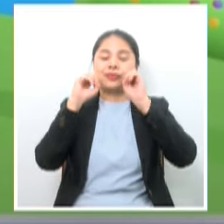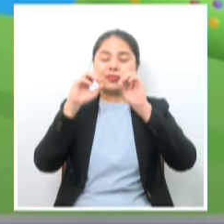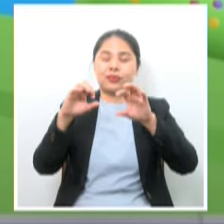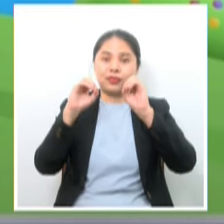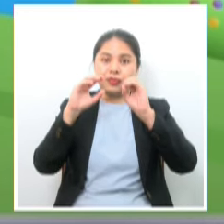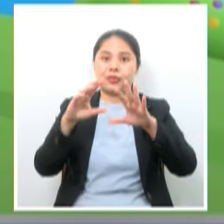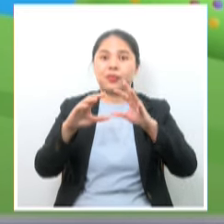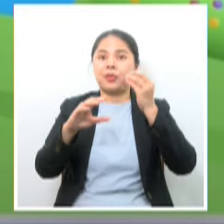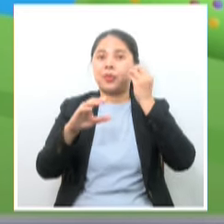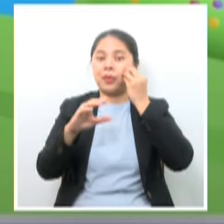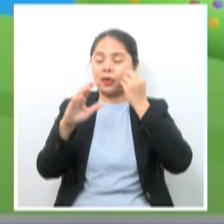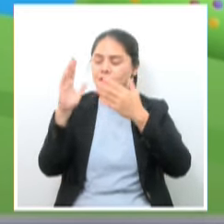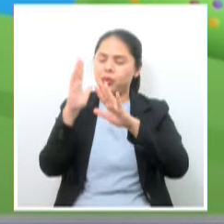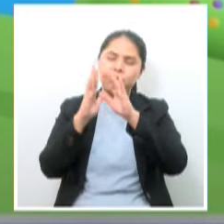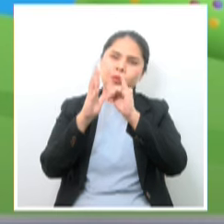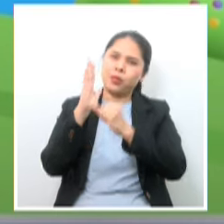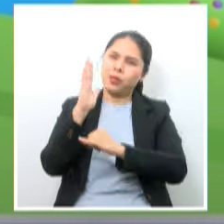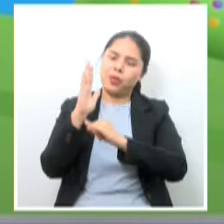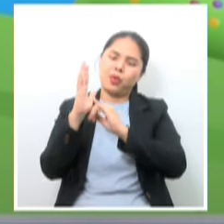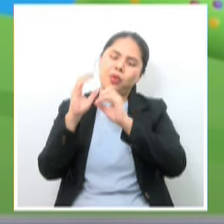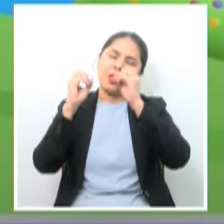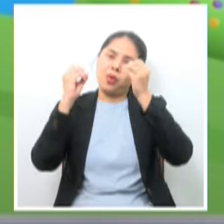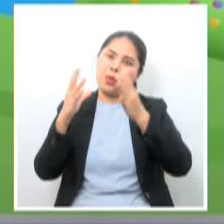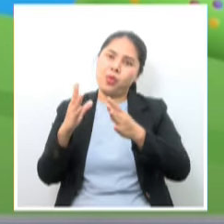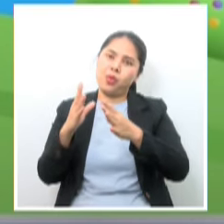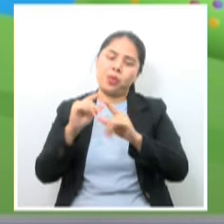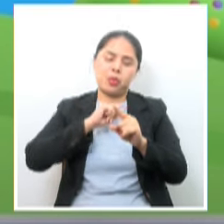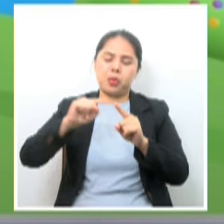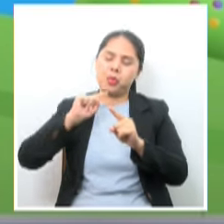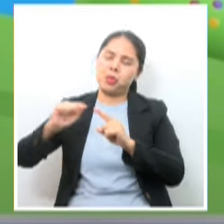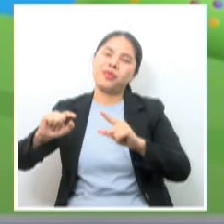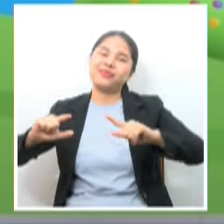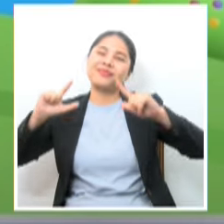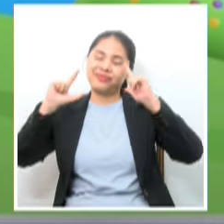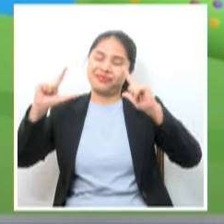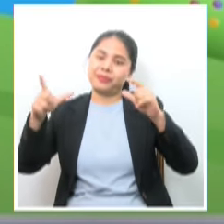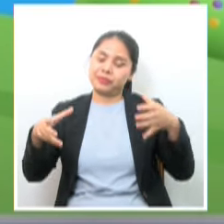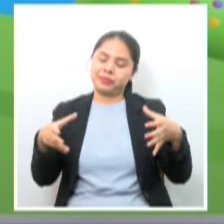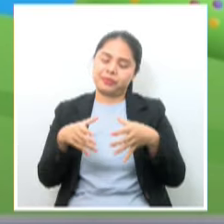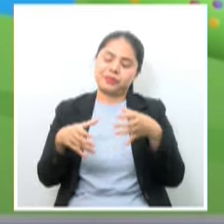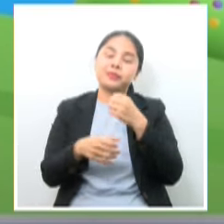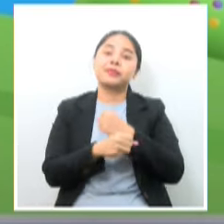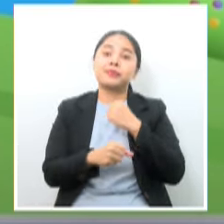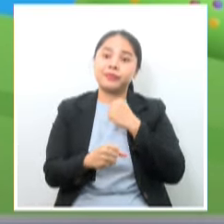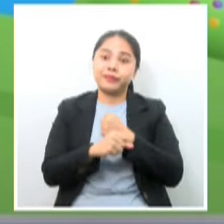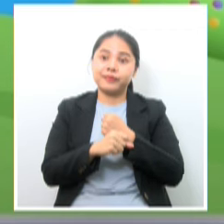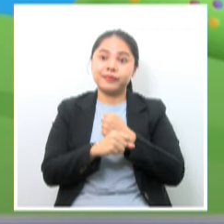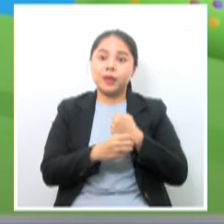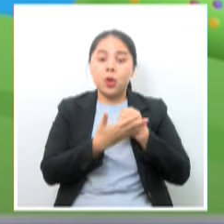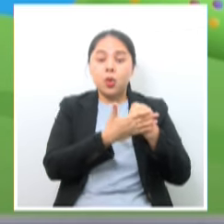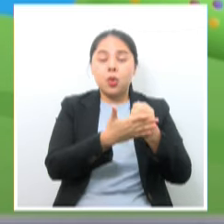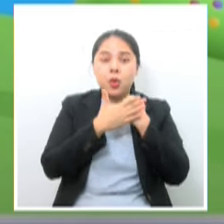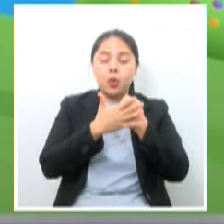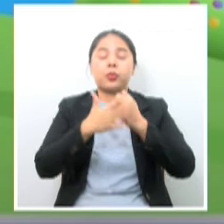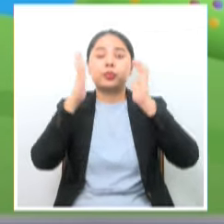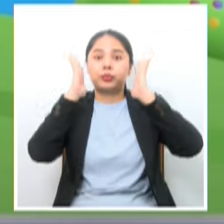ะครับครูอัปเดตครูอินดี้นะคุณครูรุ่งที่ว่าอีกหลายครูวันนี้เราเชิญเข้ามาเป็นทีมงานเพื่อที่จะช่วยสื่อสารประชาสัม